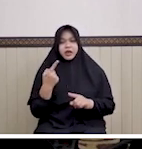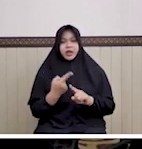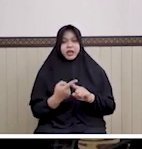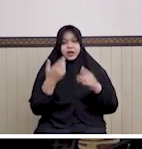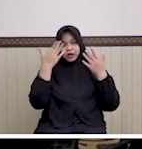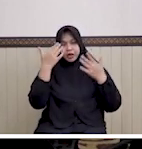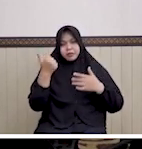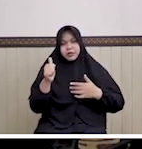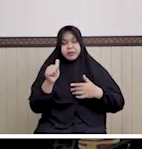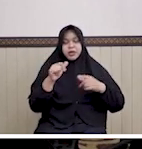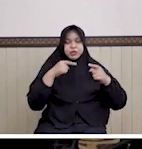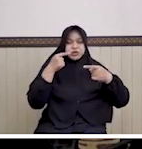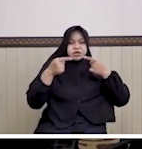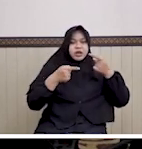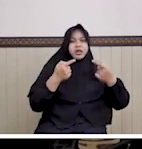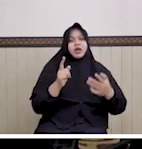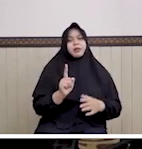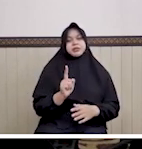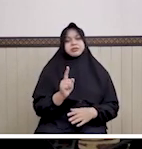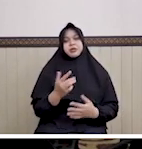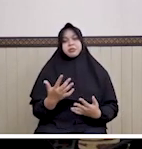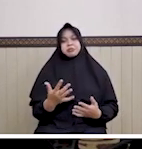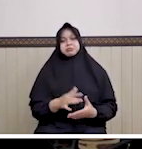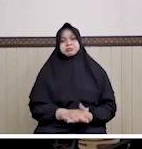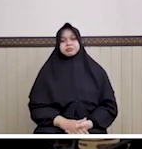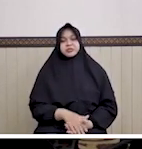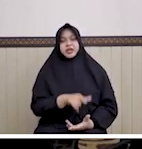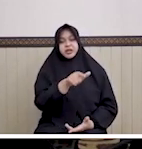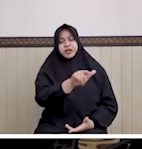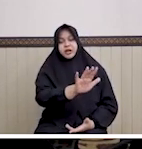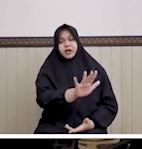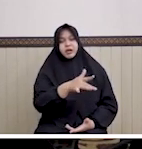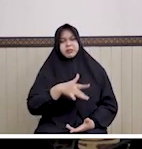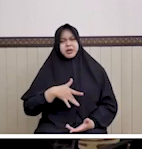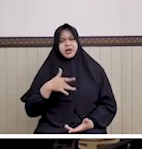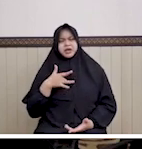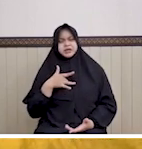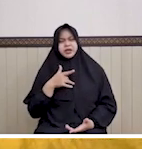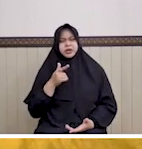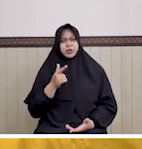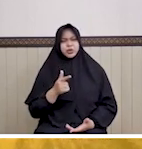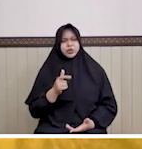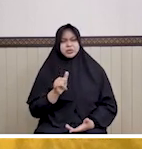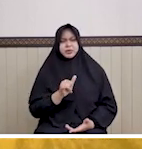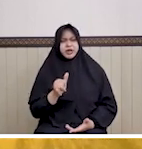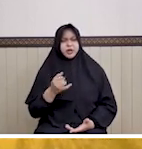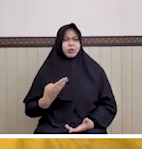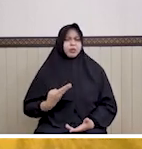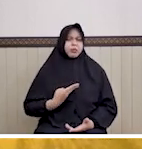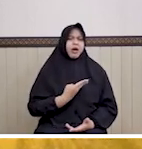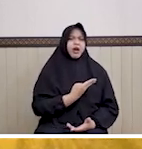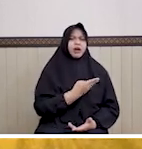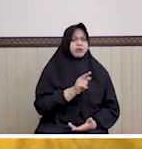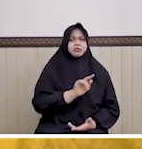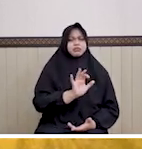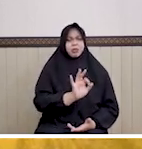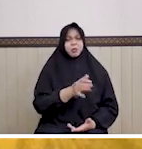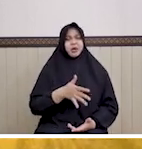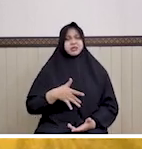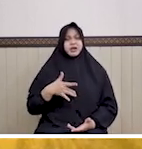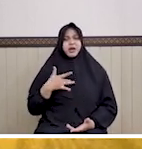baru diceritakan dia tadi dia tidak merasa bahwa yaitu sebagai korban itu kan belum